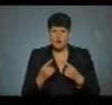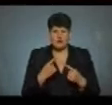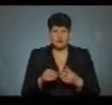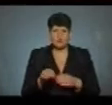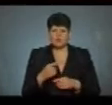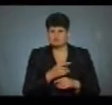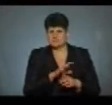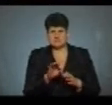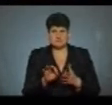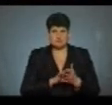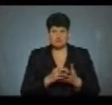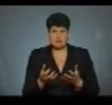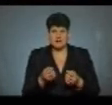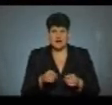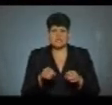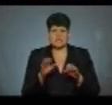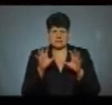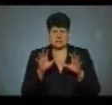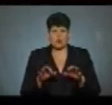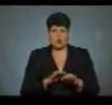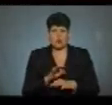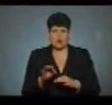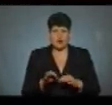одностайно один за одним приймають законопроєкти.